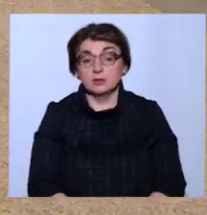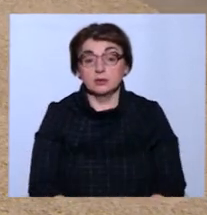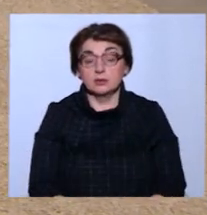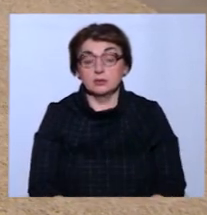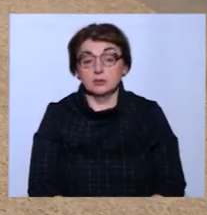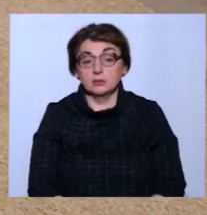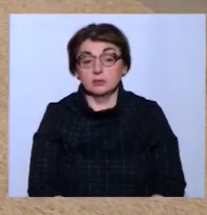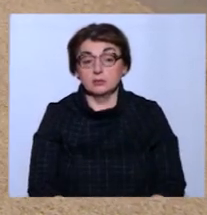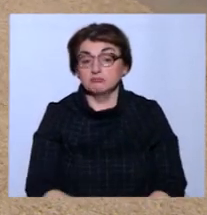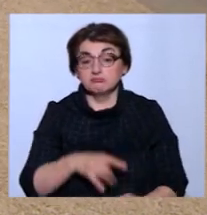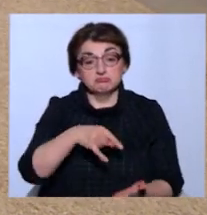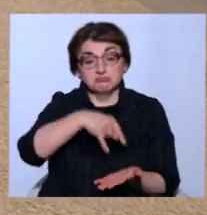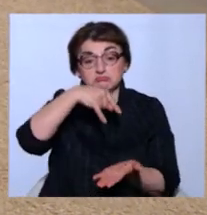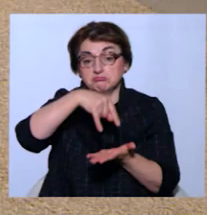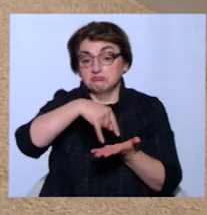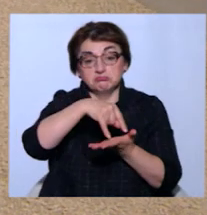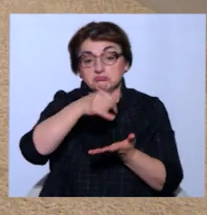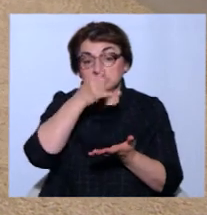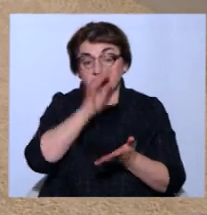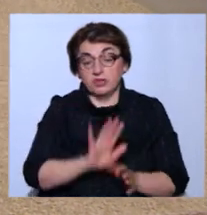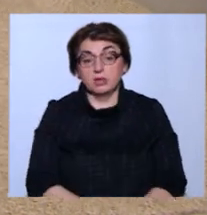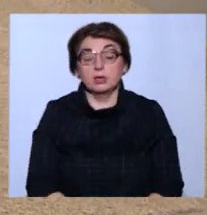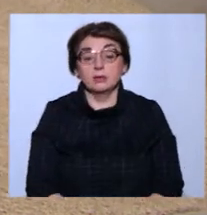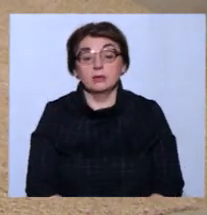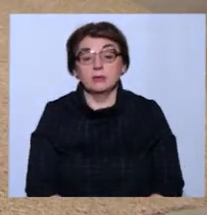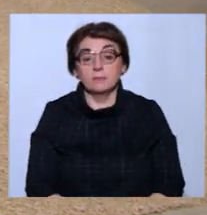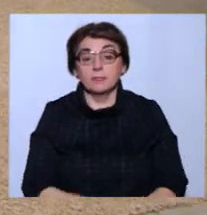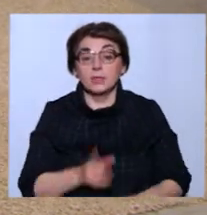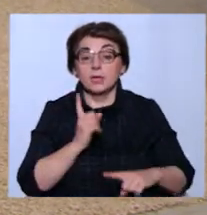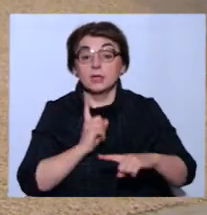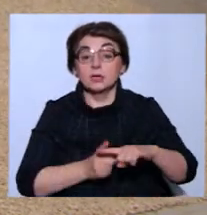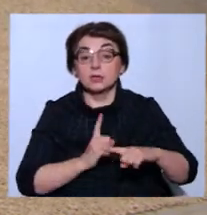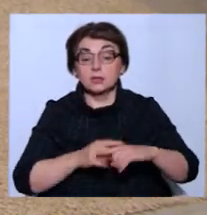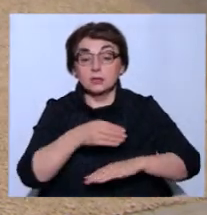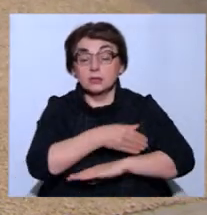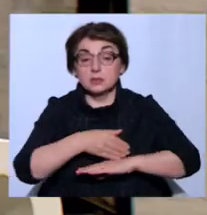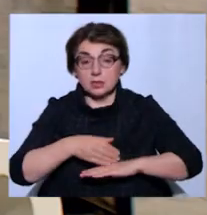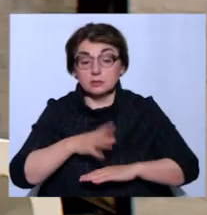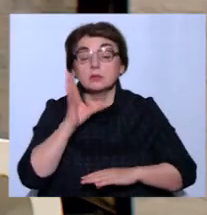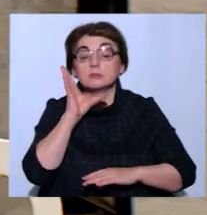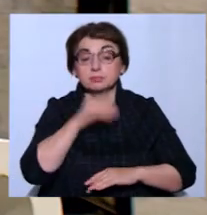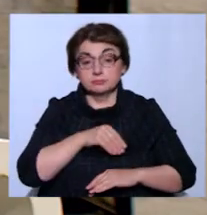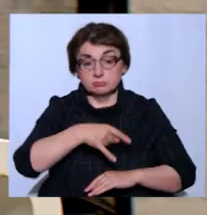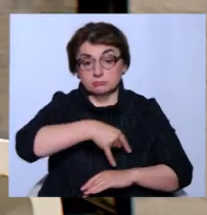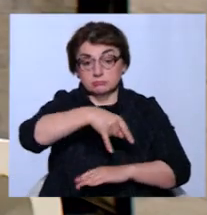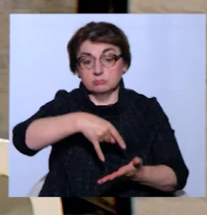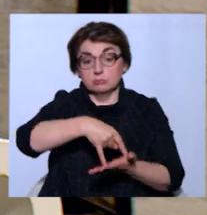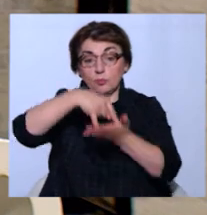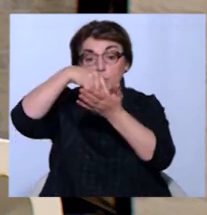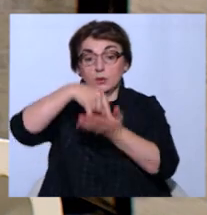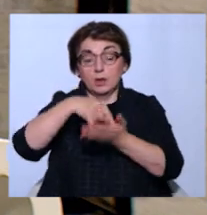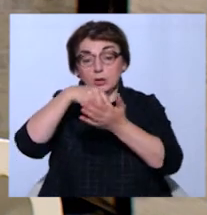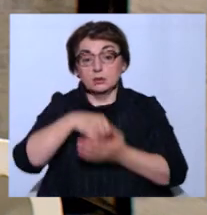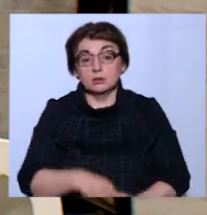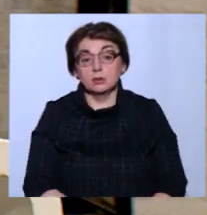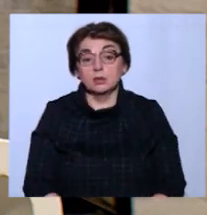პლასტმასის სახაზავს მაგნიტი არ იზიდავს, ხედავთ. რკინის სახაზავს იზიდავს მაგნიტი. ნახეთ? მიიზიდა